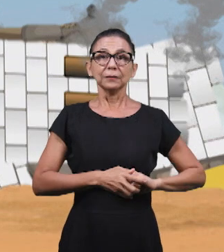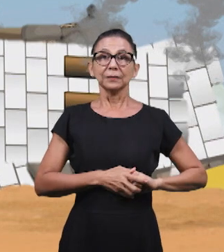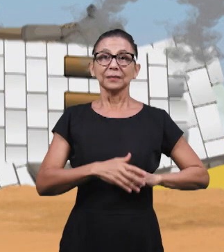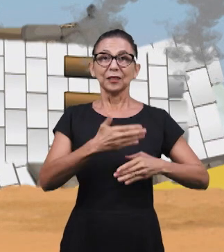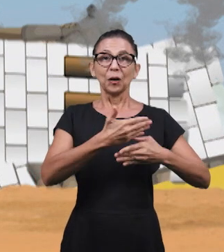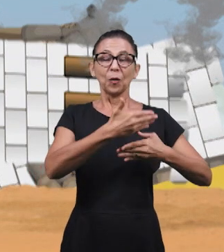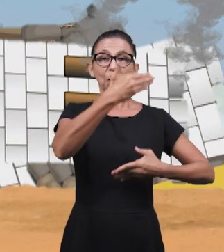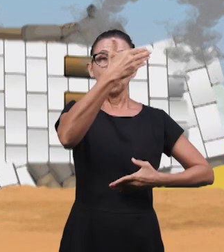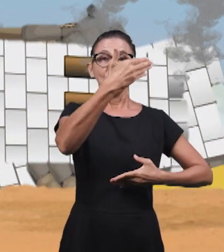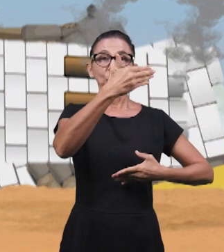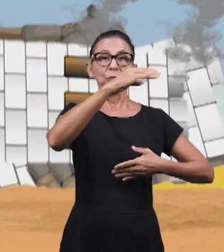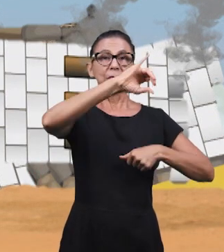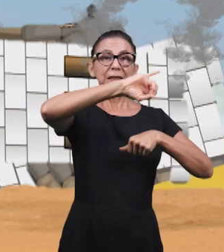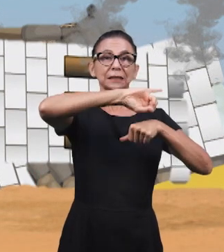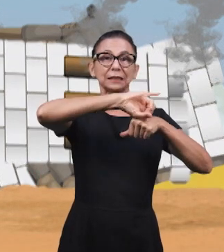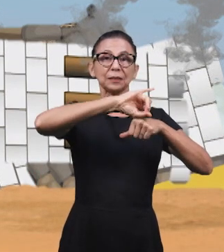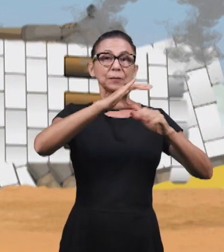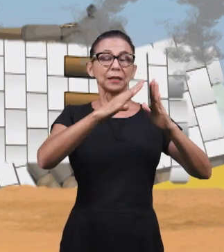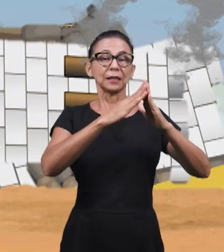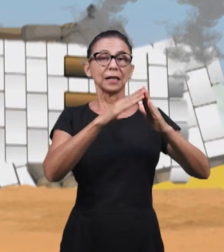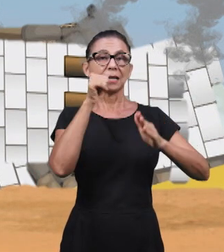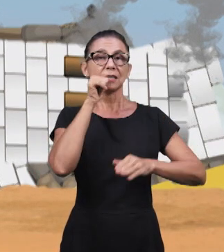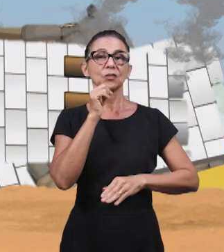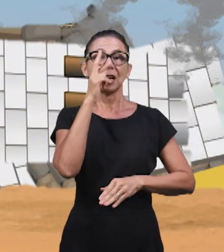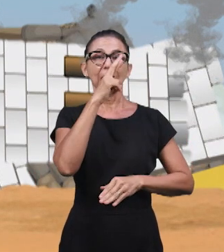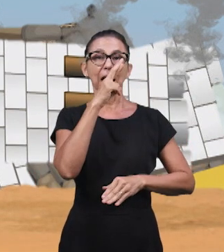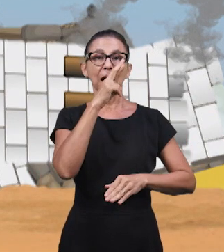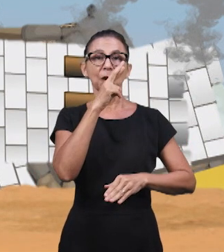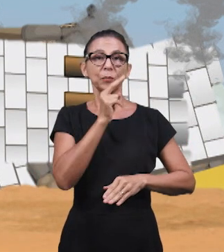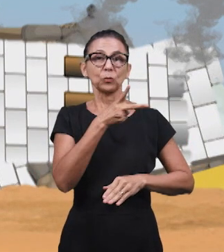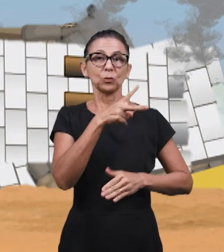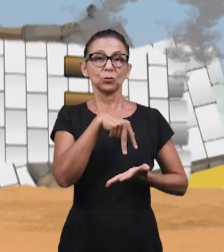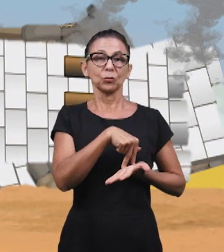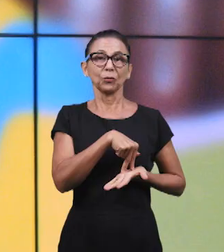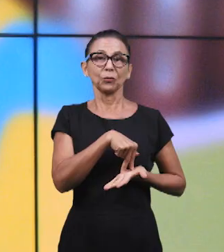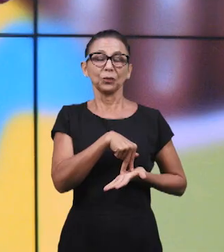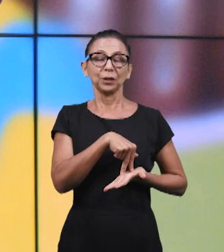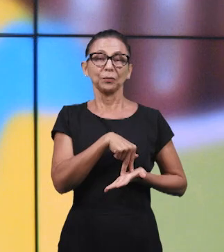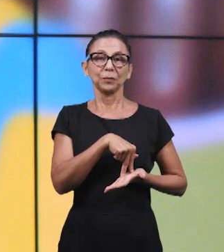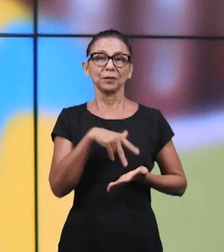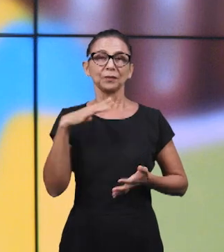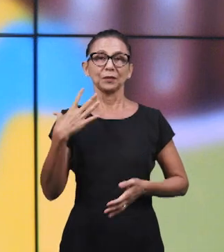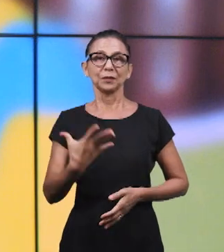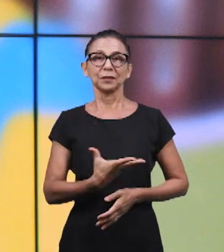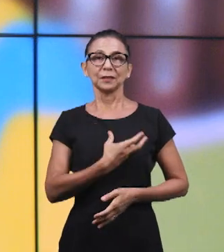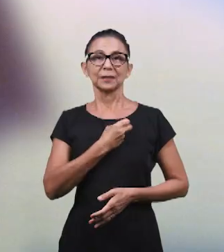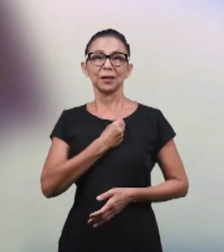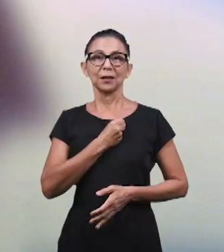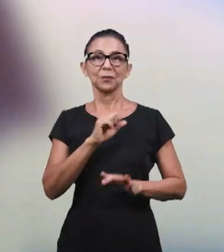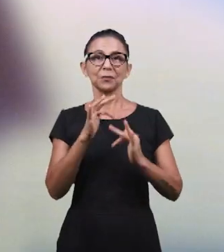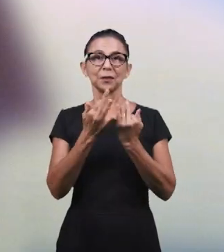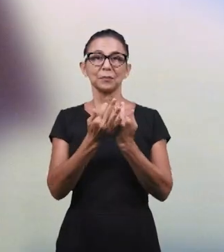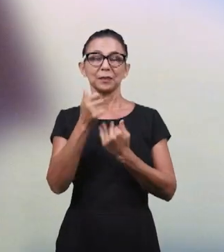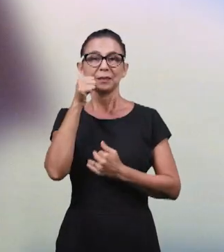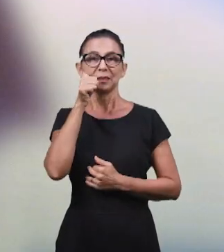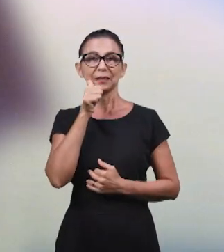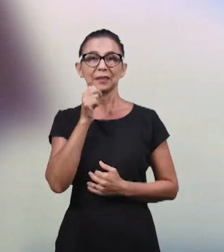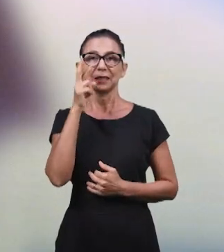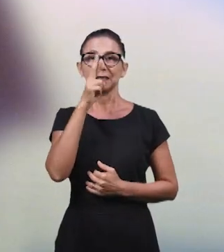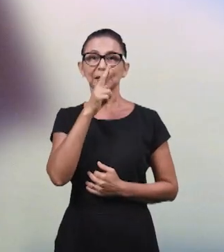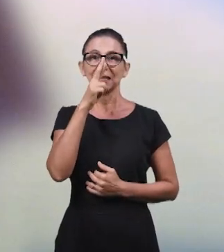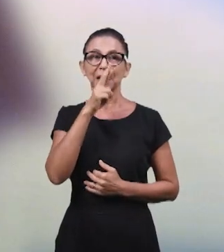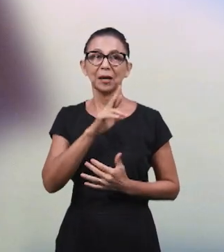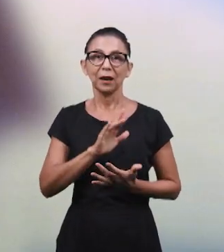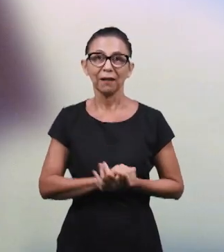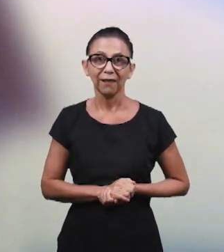détruite. Mais voyez bien, la maison de Rahab a été préservée. Rahab et leur famille